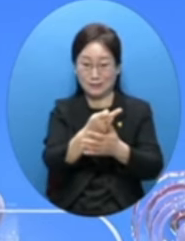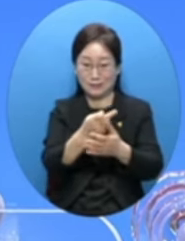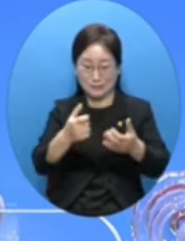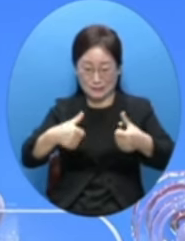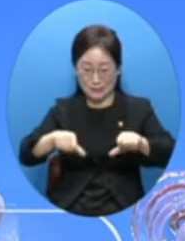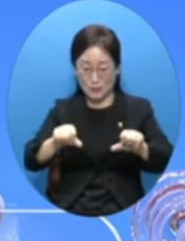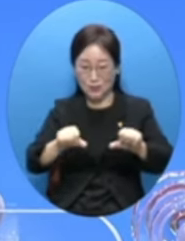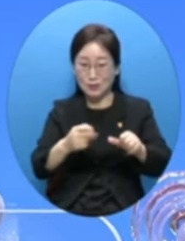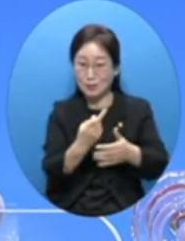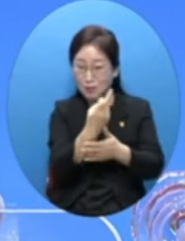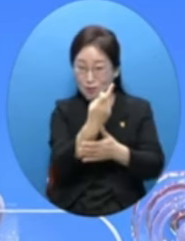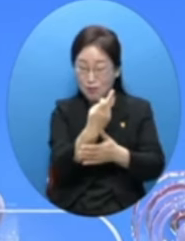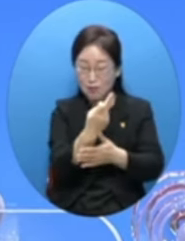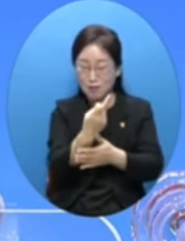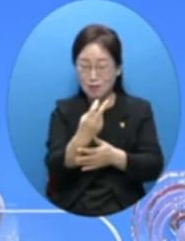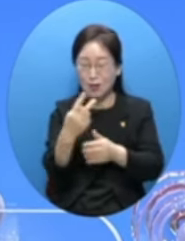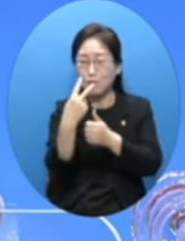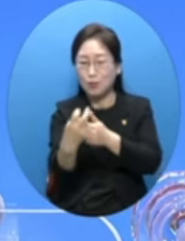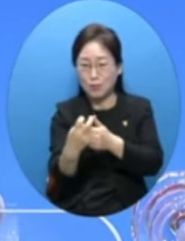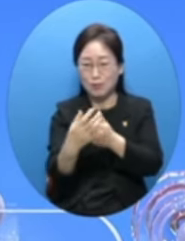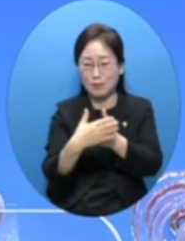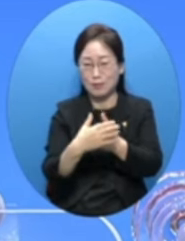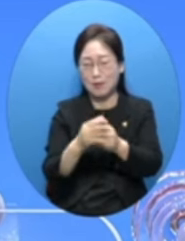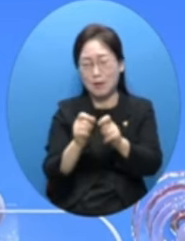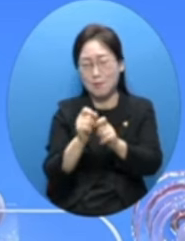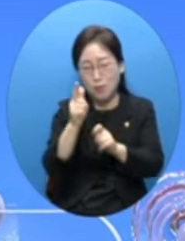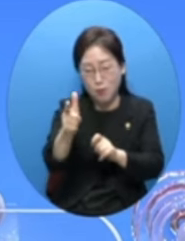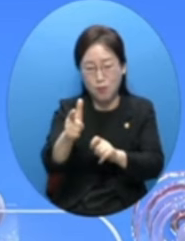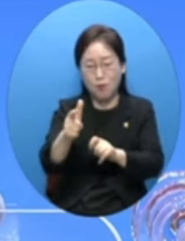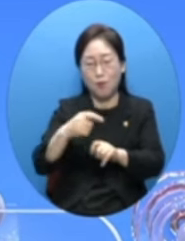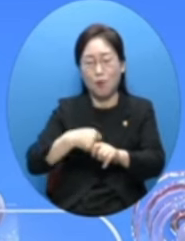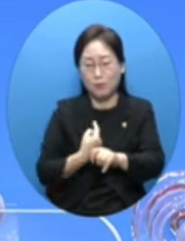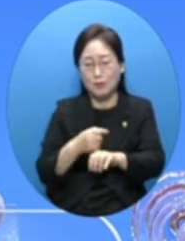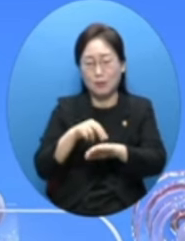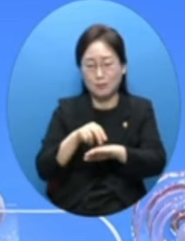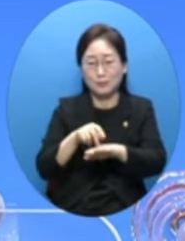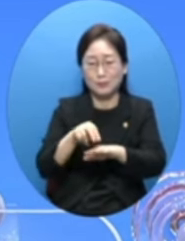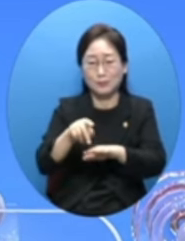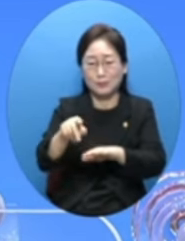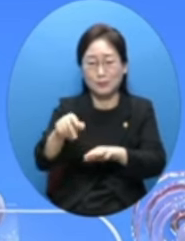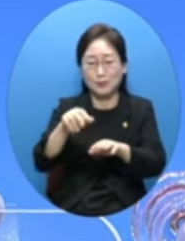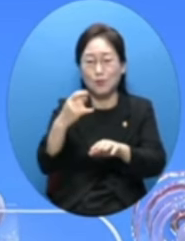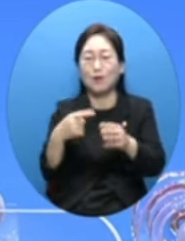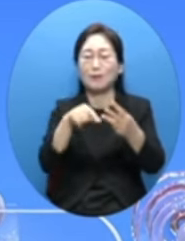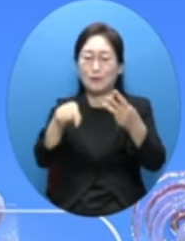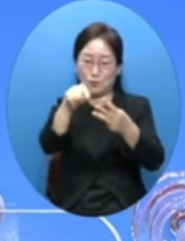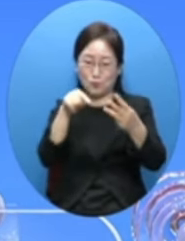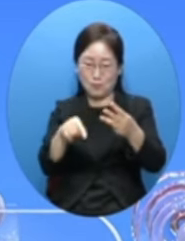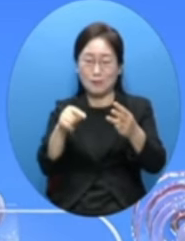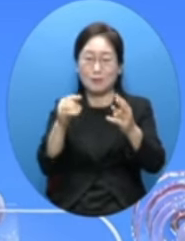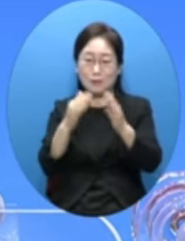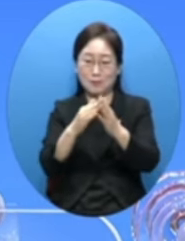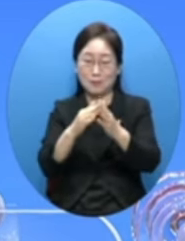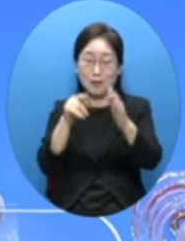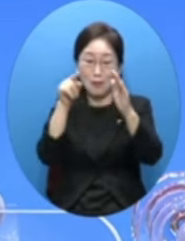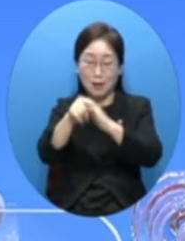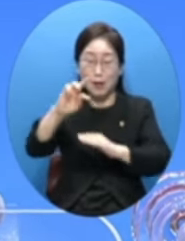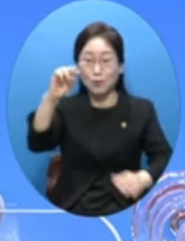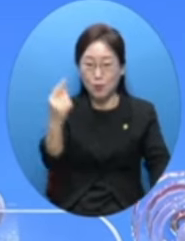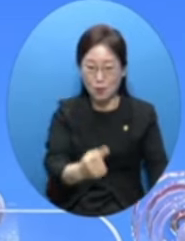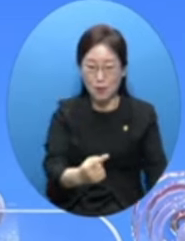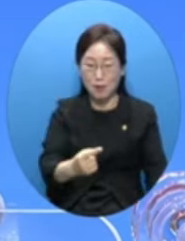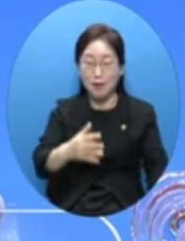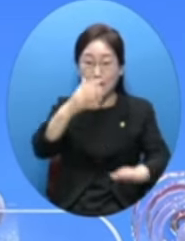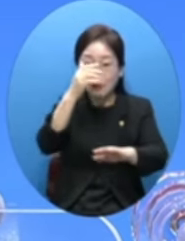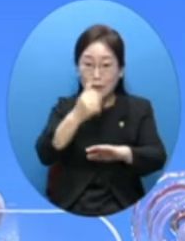그 먼 길을 홀로 걸어갔던 야곱이 130세 노년이 돼서 죽기 전에